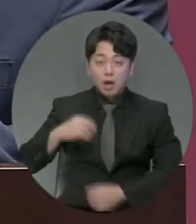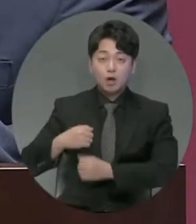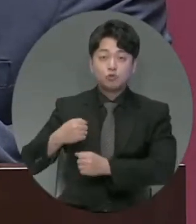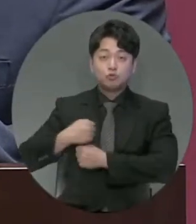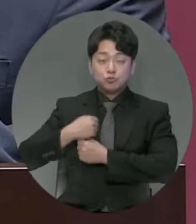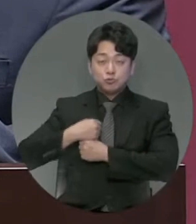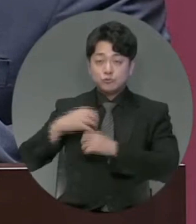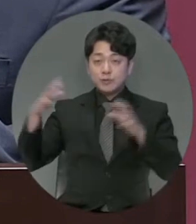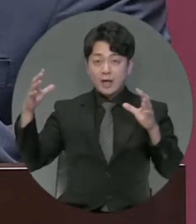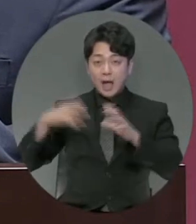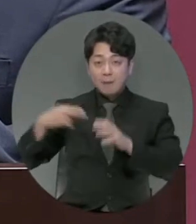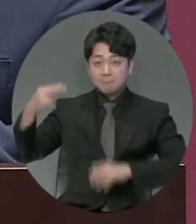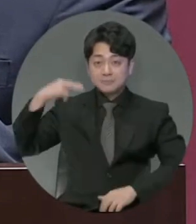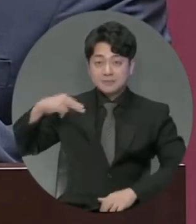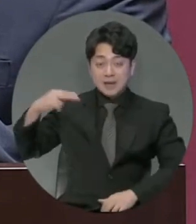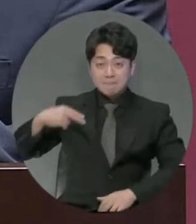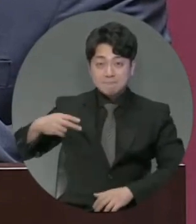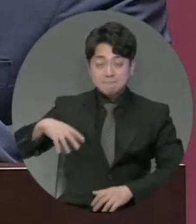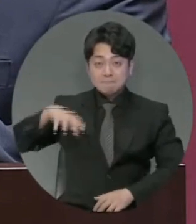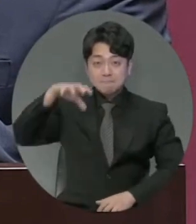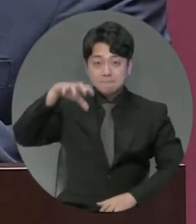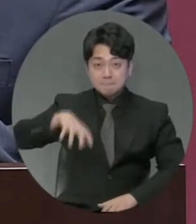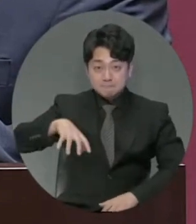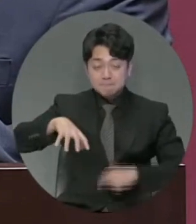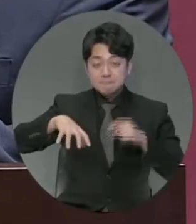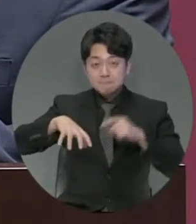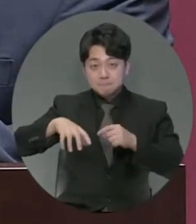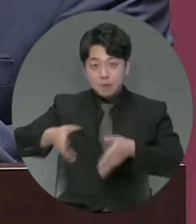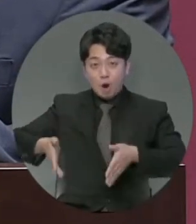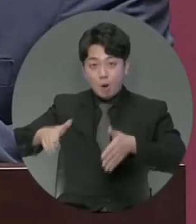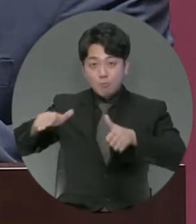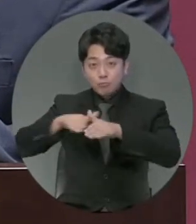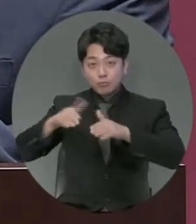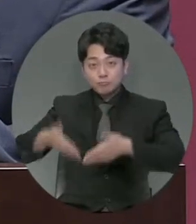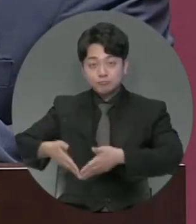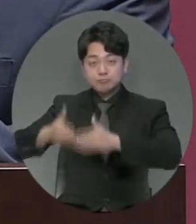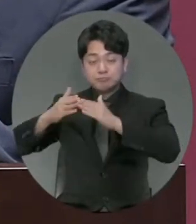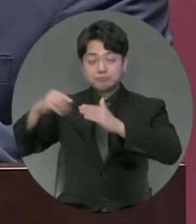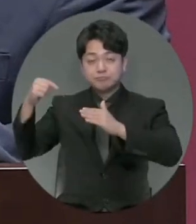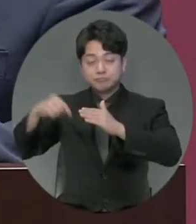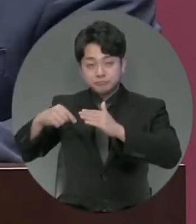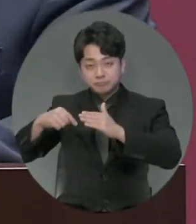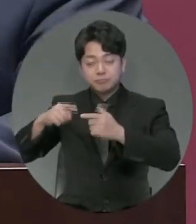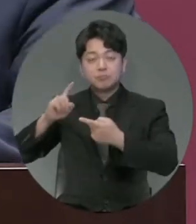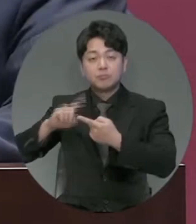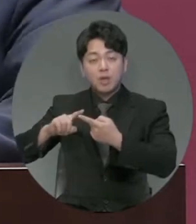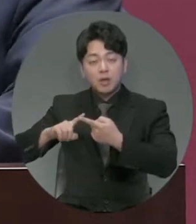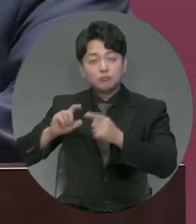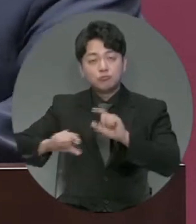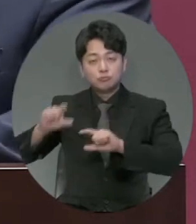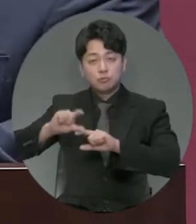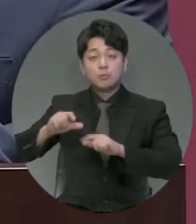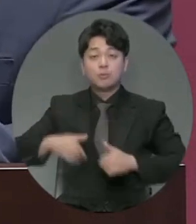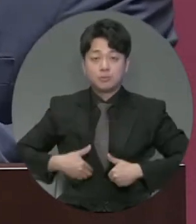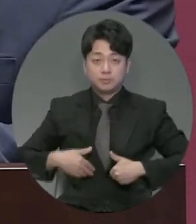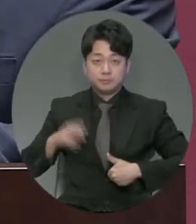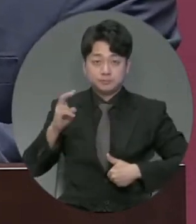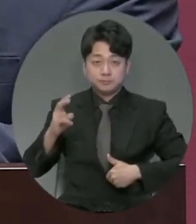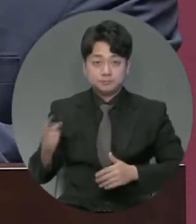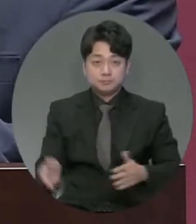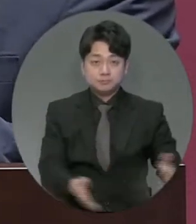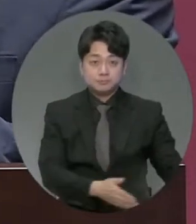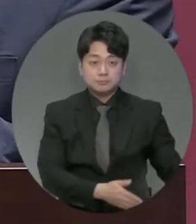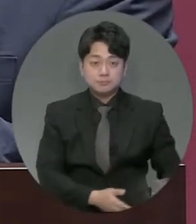합참이 사용할 수 있는 건물을 만드는 것 정도가 지금 확정되어 있지 않나 생각합니다. 단기적으로는